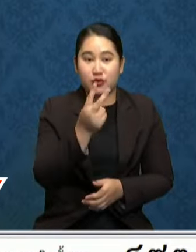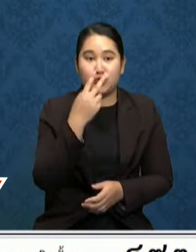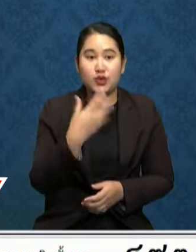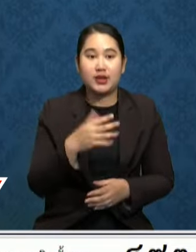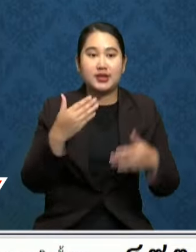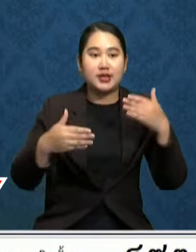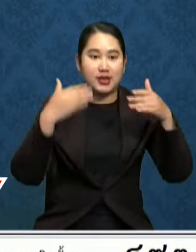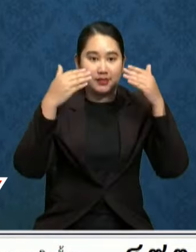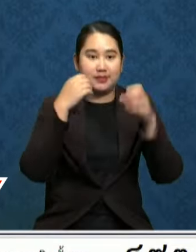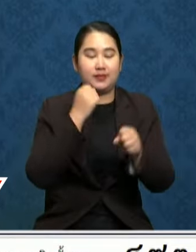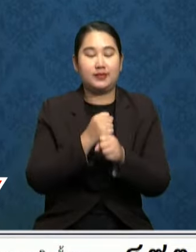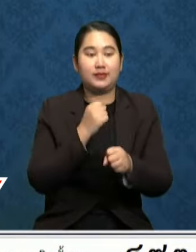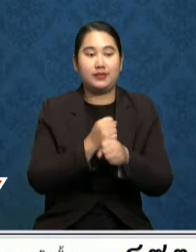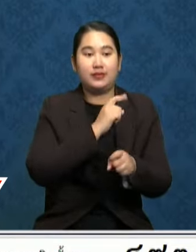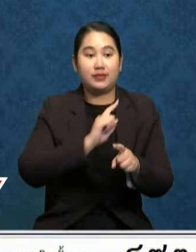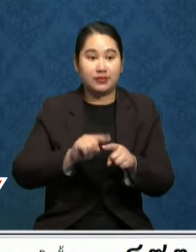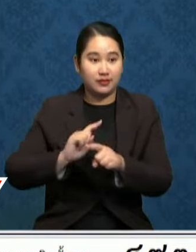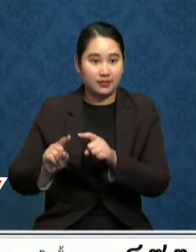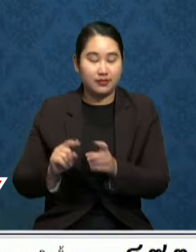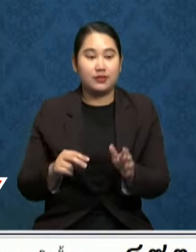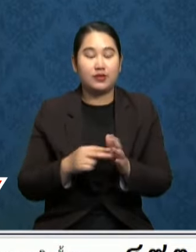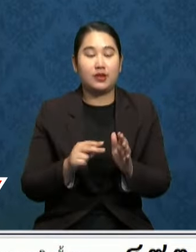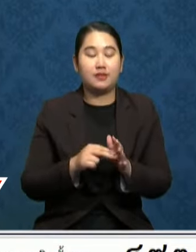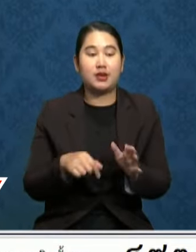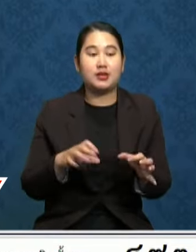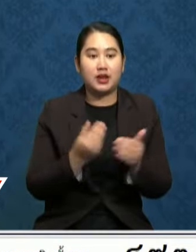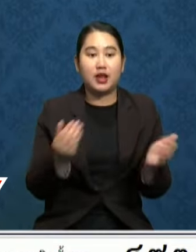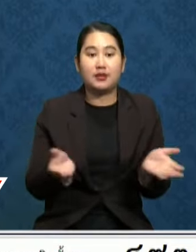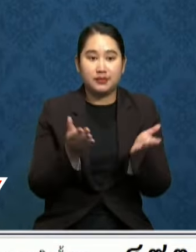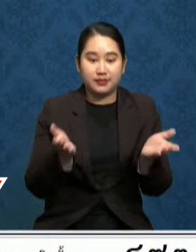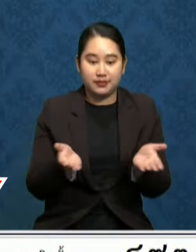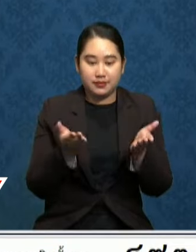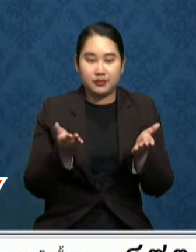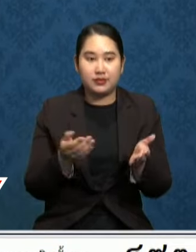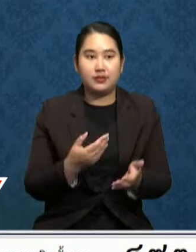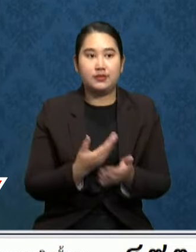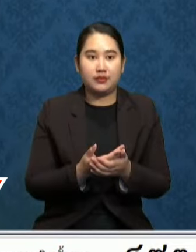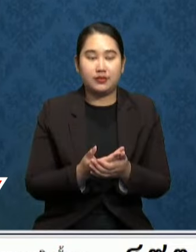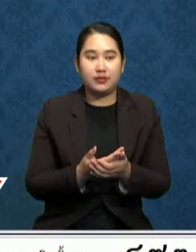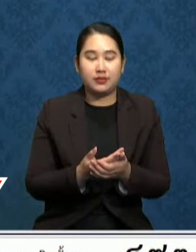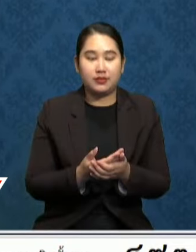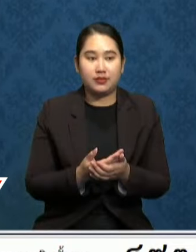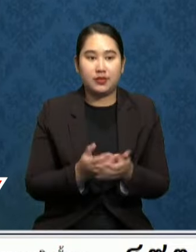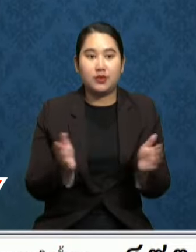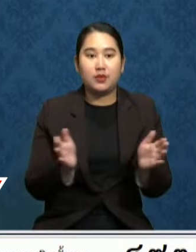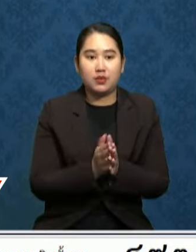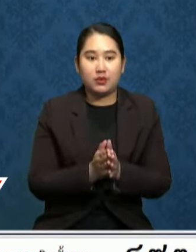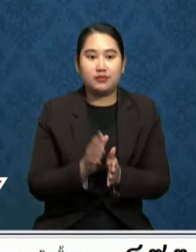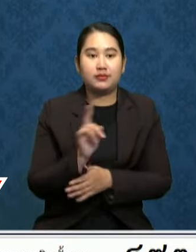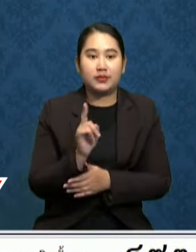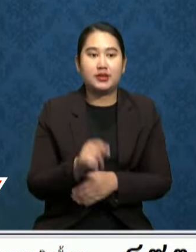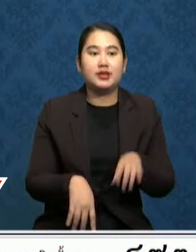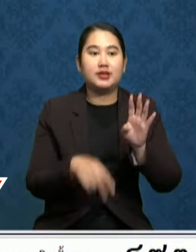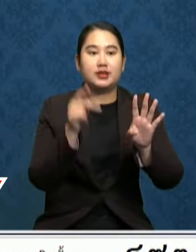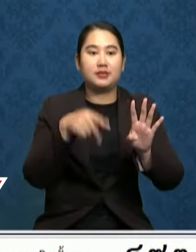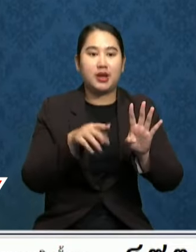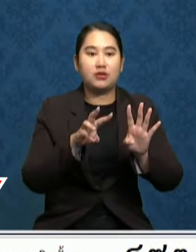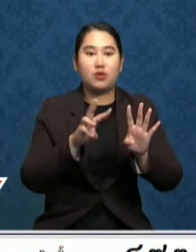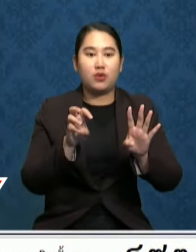ครง